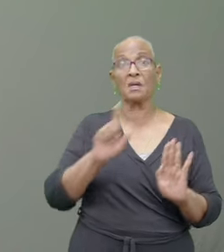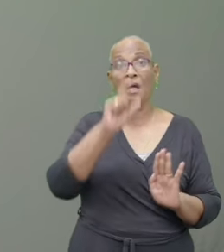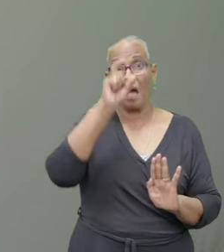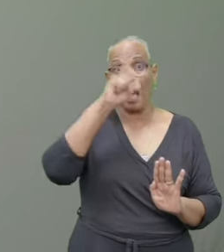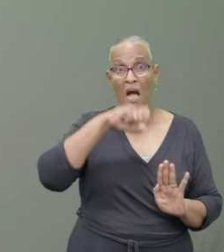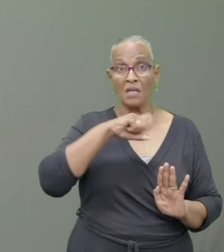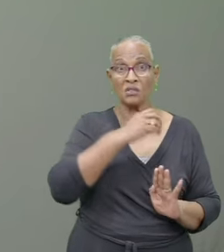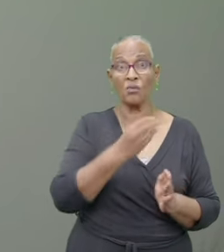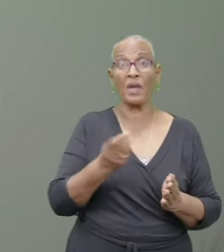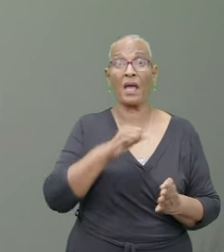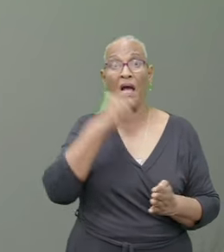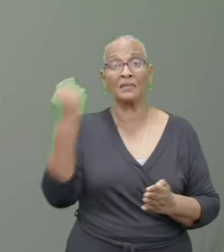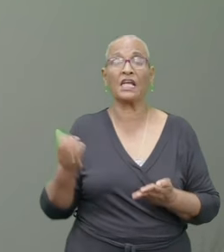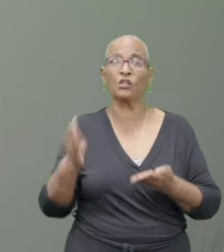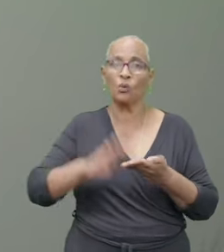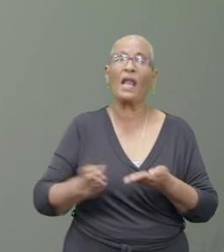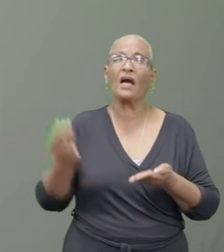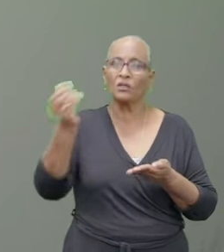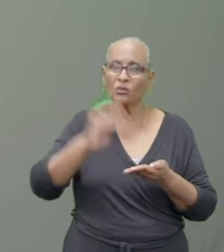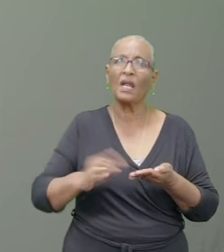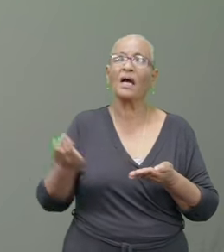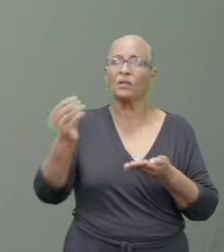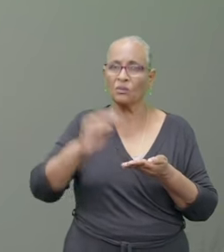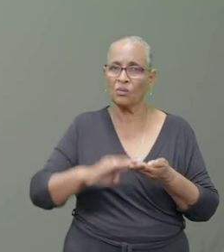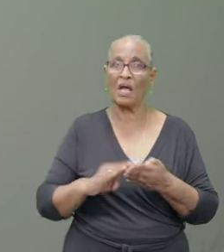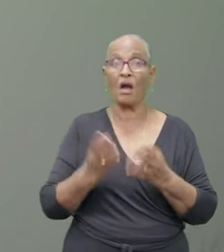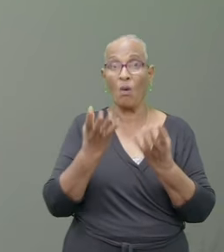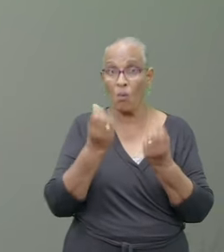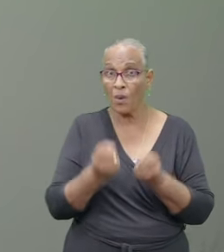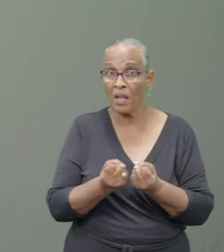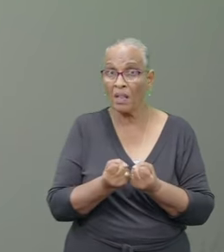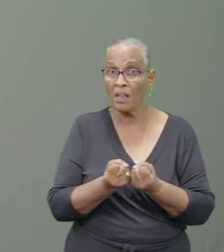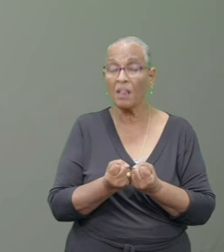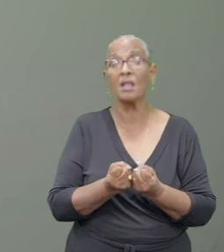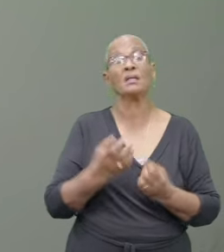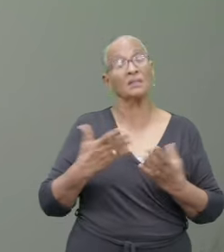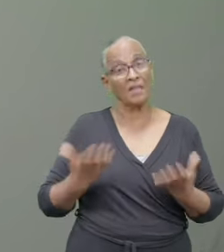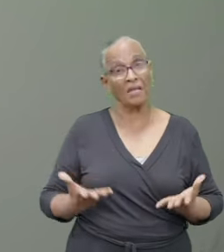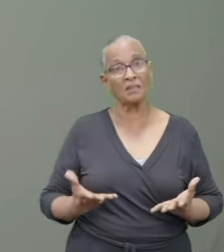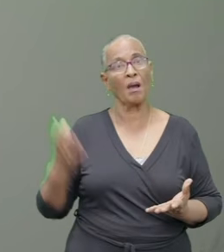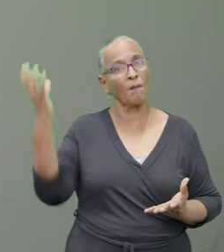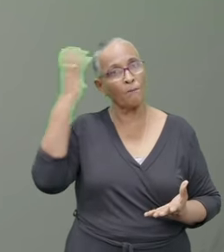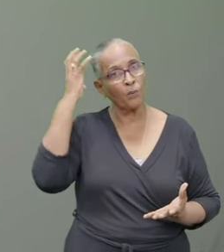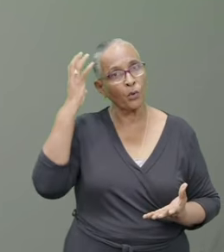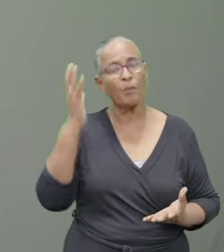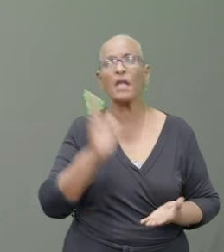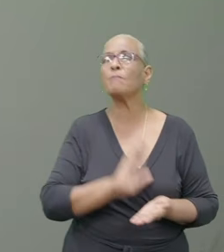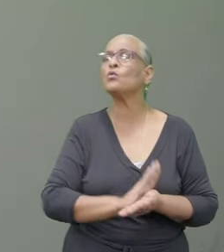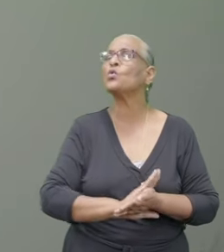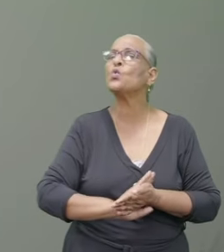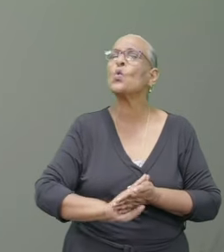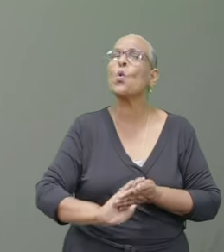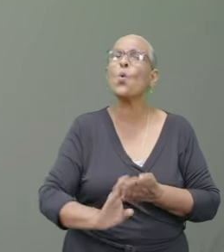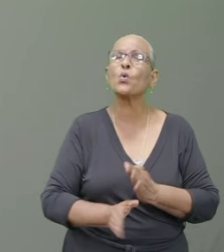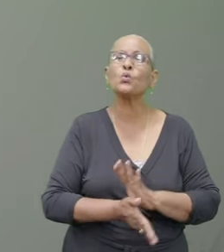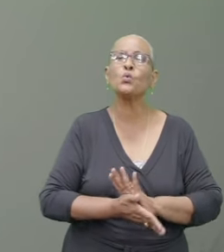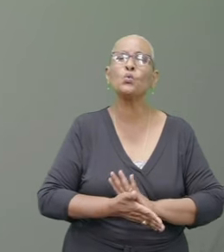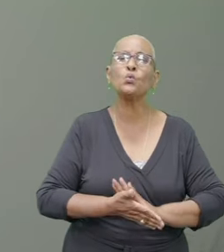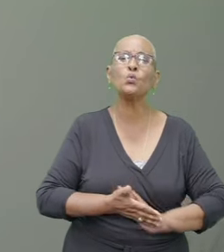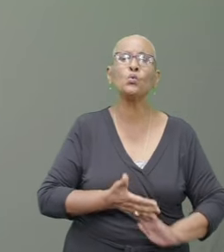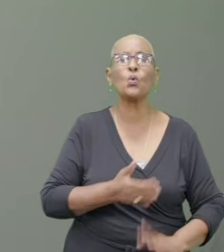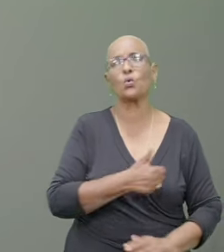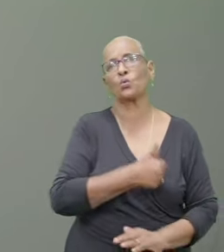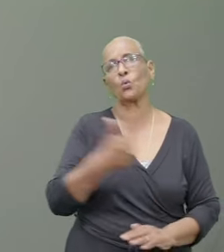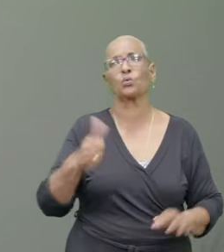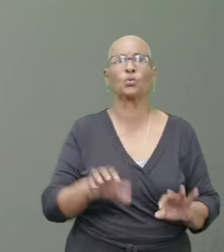elke toelage een algemene toelage willen maken, gaan we het probleem nooit goed kunnen oplossen. Laat me dat duidelijk zeggen. We geven